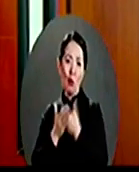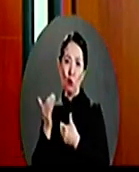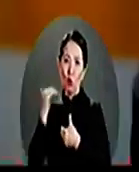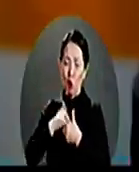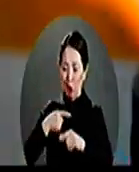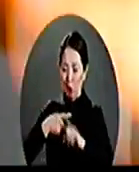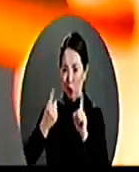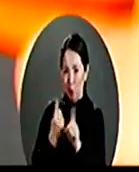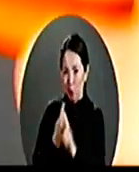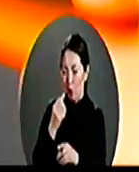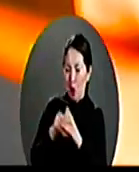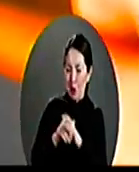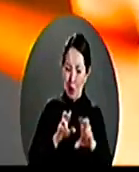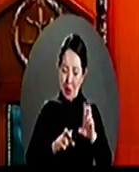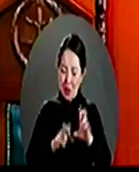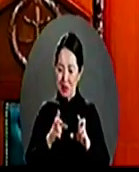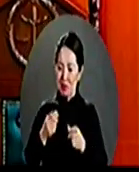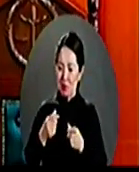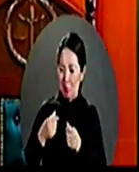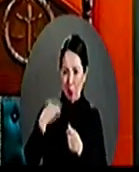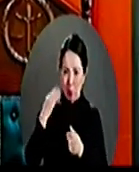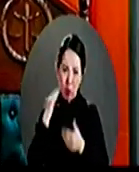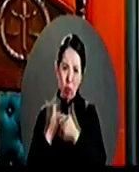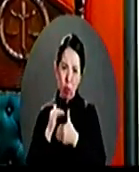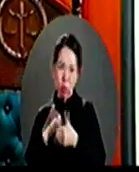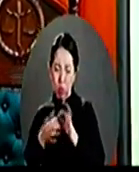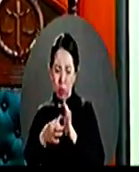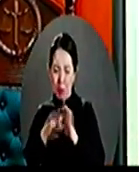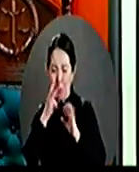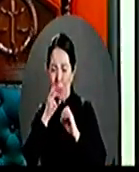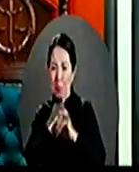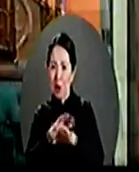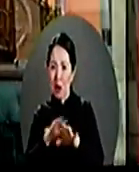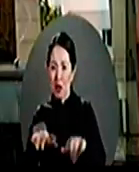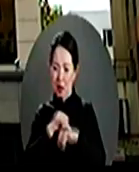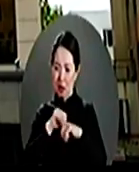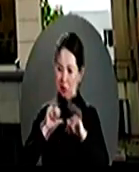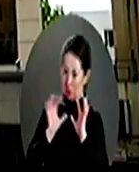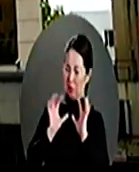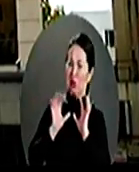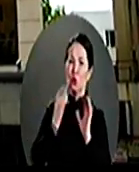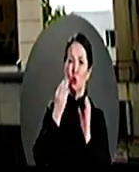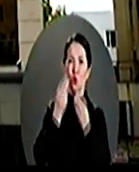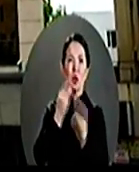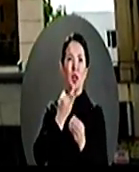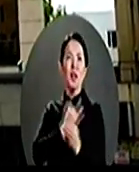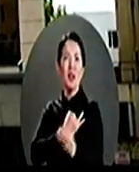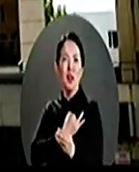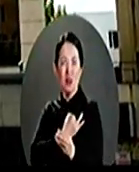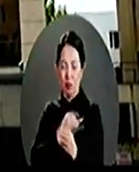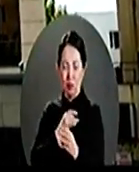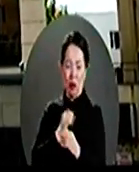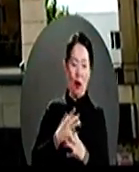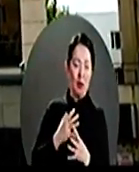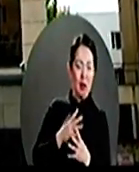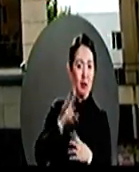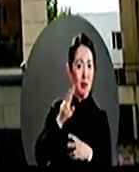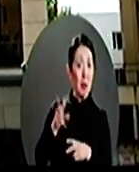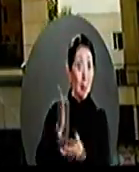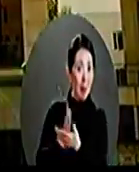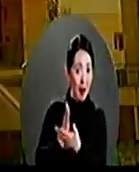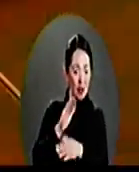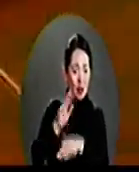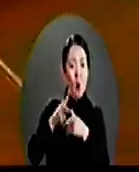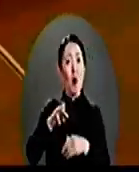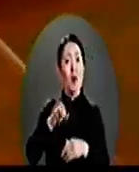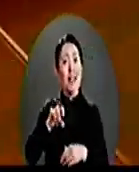хэрэгүүдэд шалгагдаж бизнесийн бүлэглэлүүдэд худалдагдсан талаар мэдээлэлд хөвөрч энэ дунд иргэд шүүх засаглалд итгэх итгэл нь алдарч эхэлсэн байна. Харин